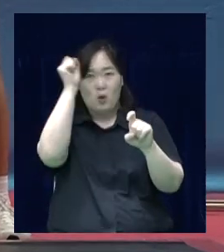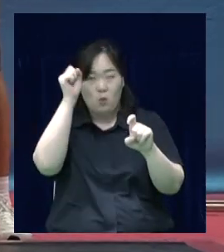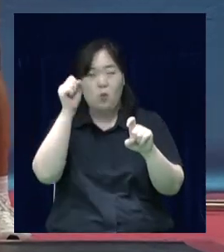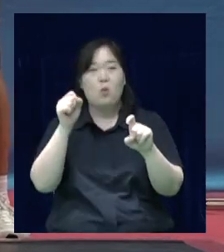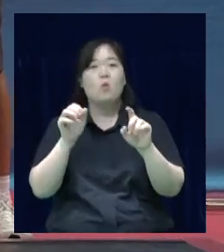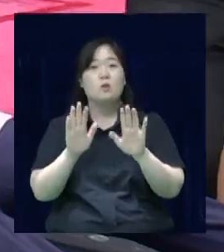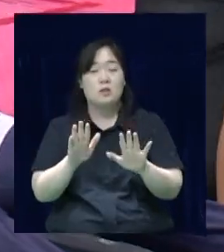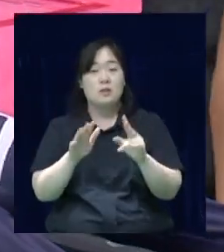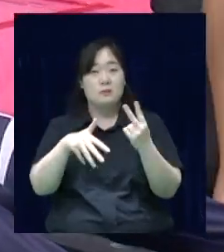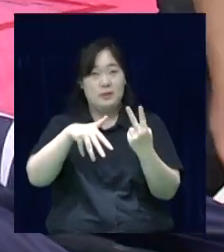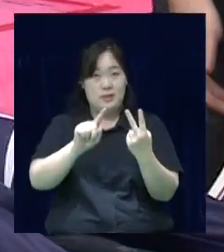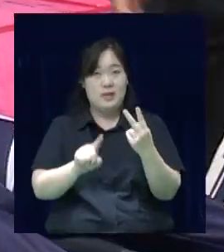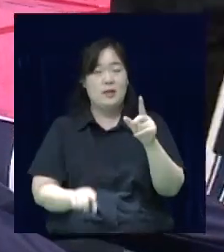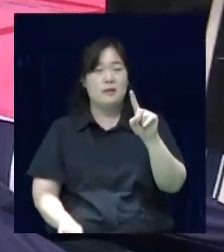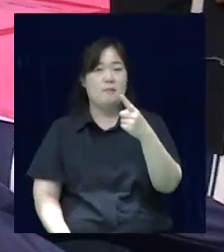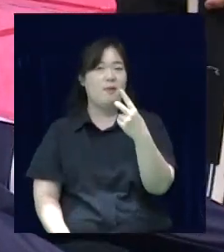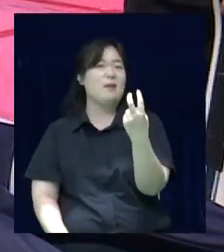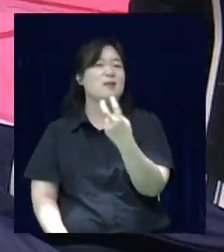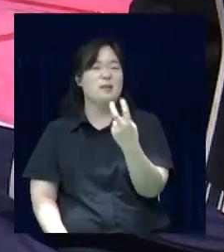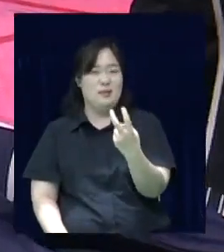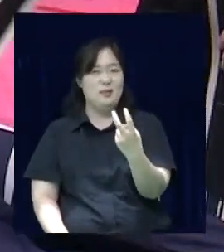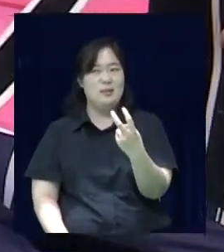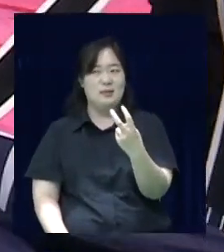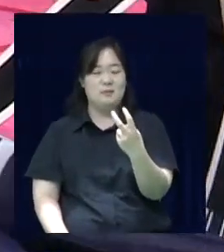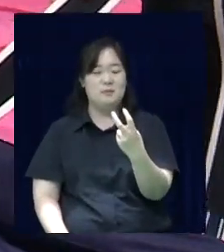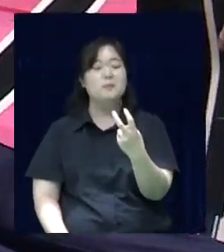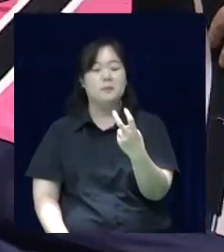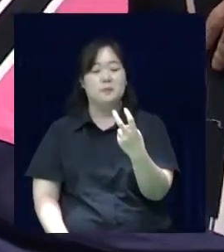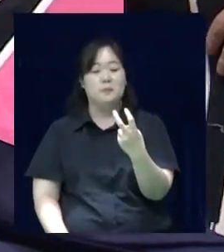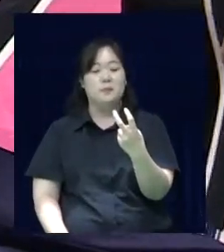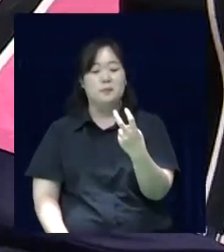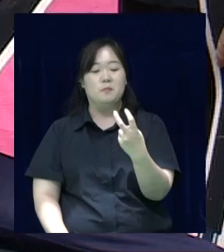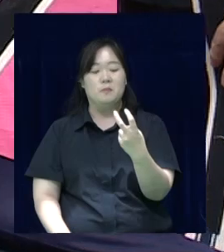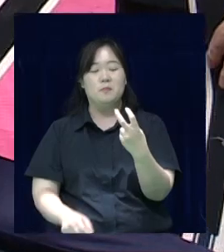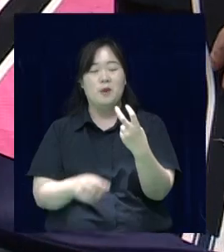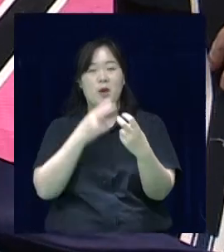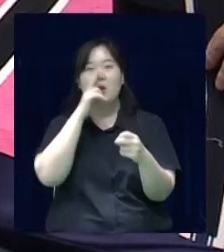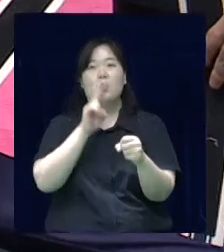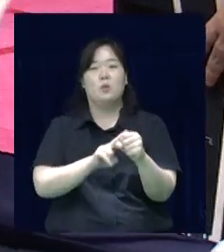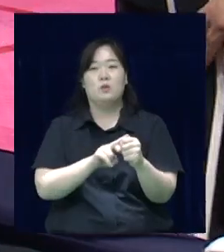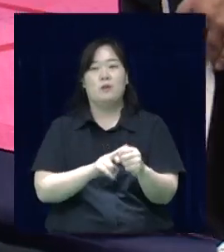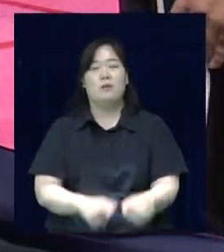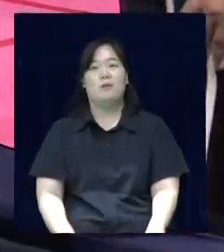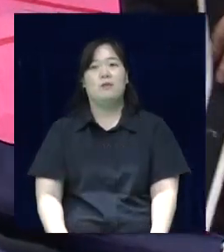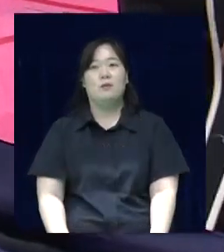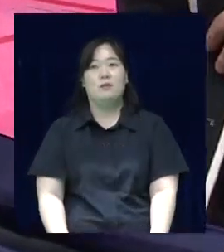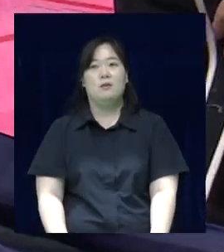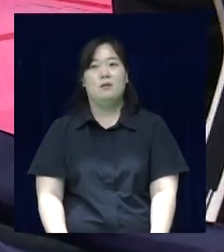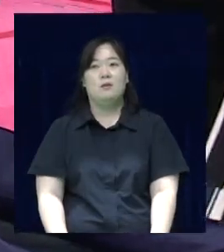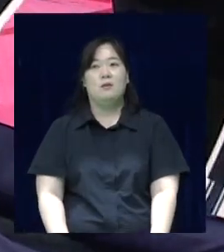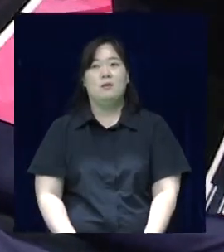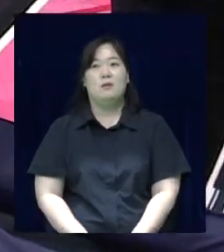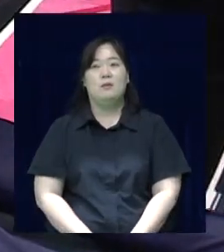시도 10kg 이제 중량을 늘린 120kg으로 이어지고 있습니다.